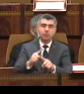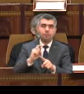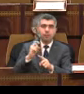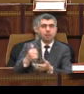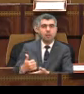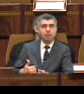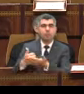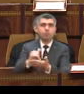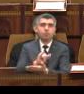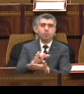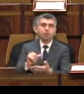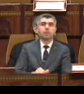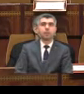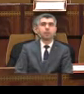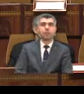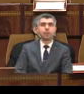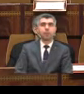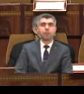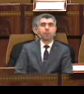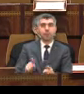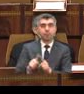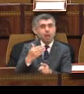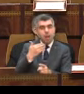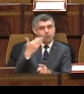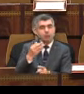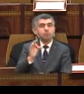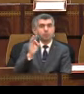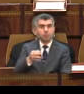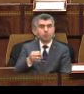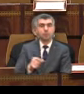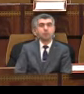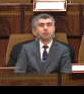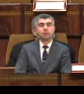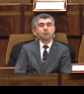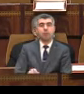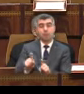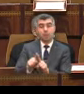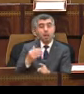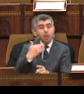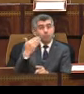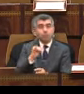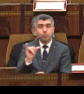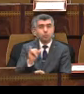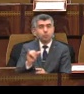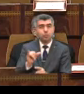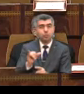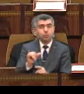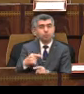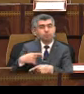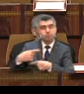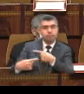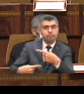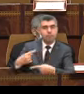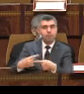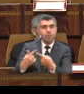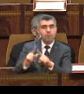عندهاش اطفال لن تستفيد. هذوك اللي خصهم يستحيوا، اللي خصهم يستحيوا هما اللي تناوبوا على